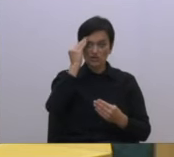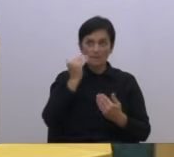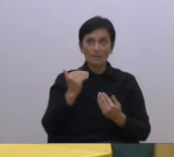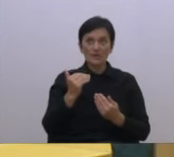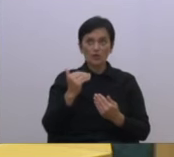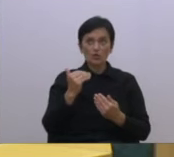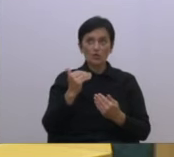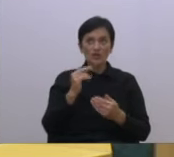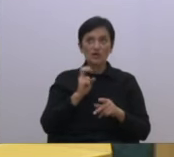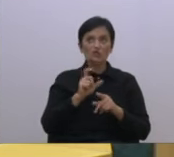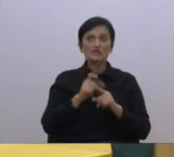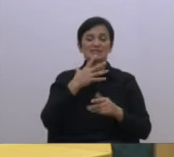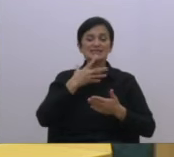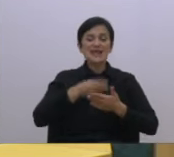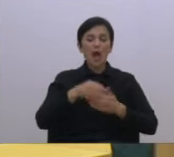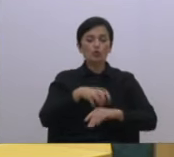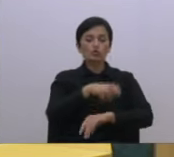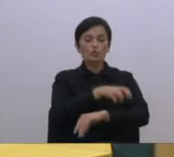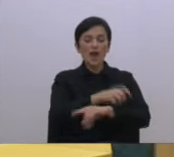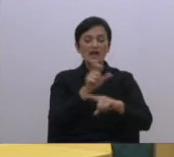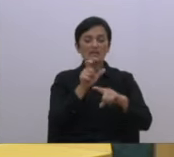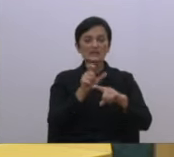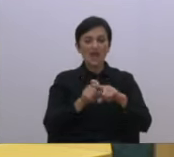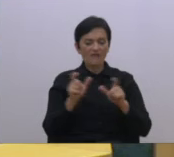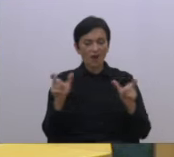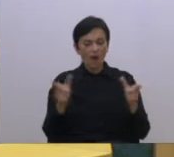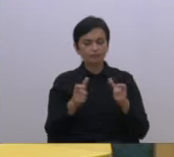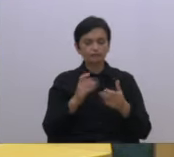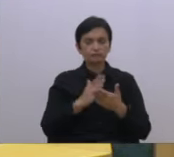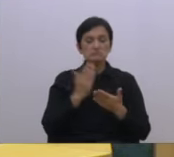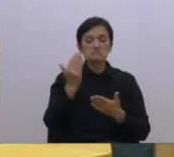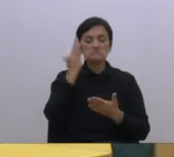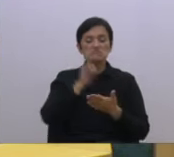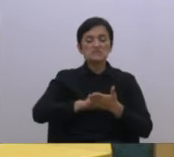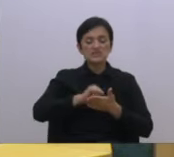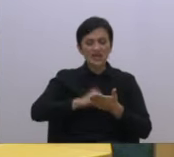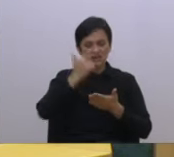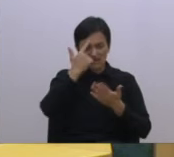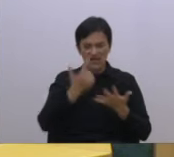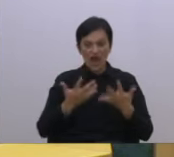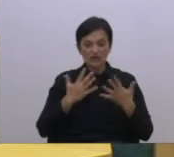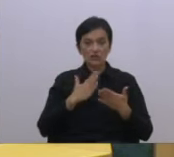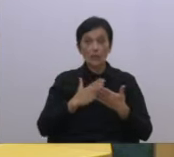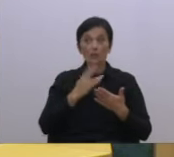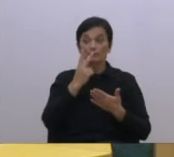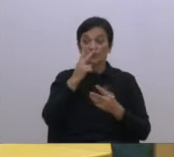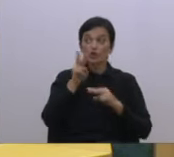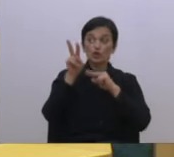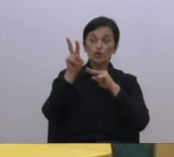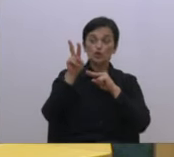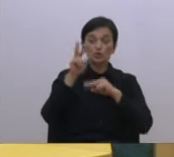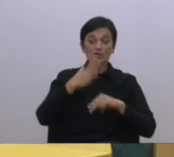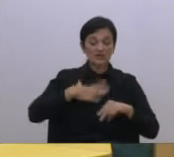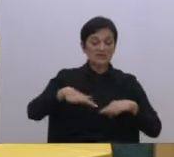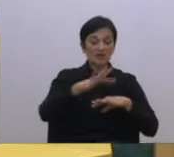პოზიციაში დაცენზურებული ხავ საკუთარი პარტიის წევრები ერთი და მიზეზიც გასაგებია, ხომ? იყურებიან გარეთ საქართველოს